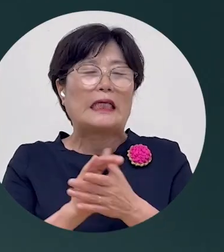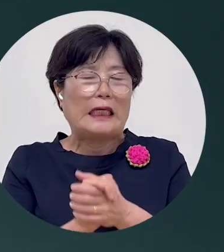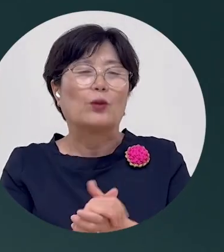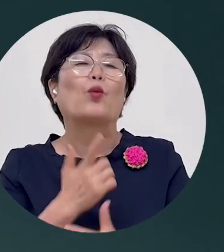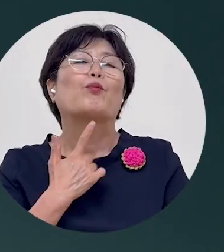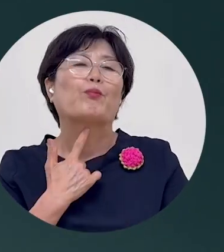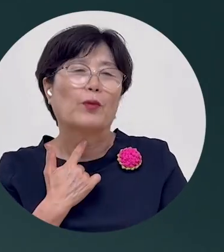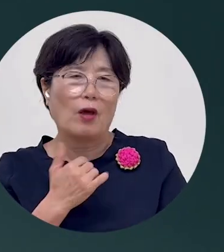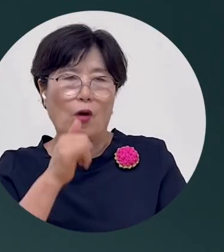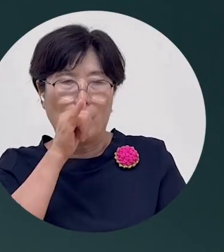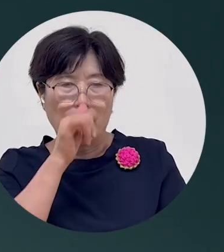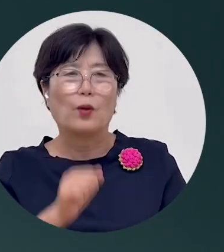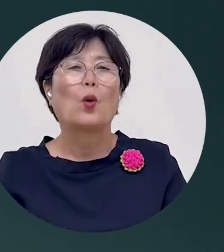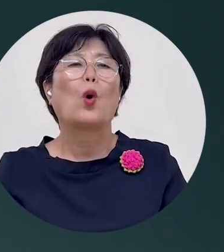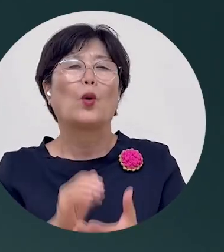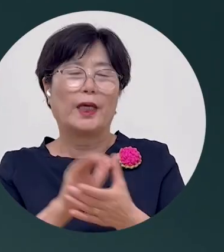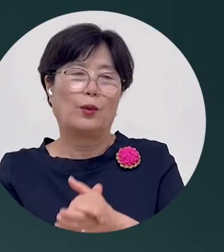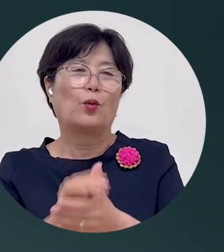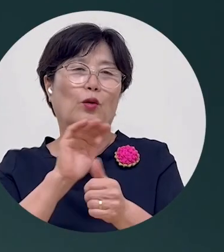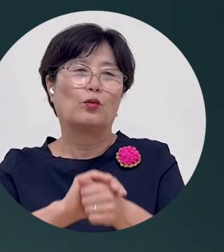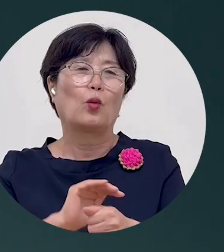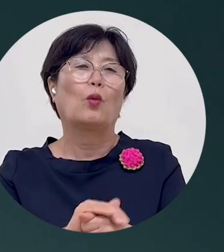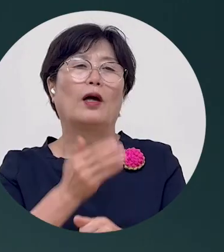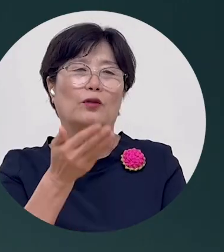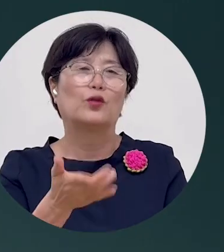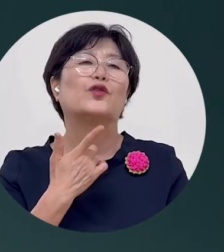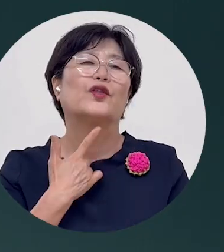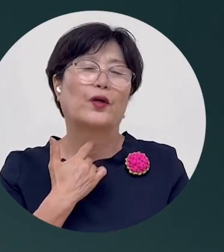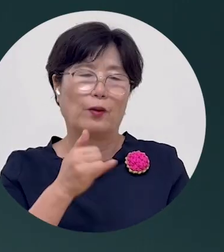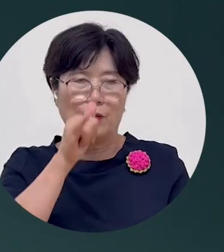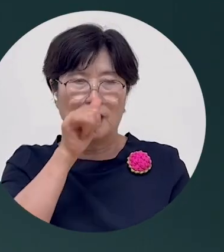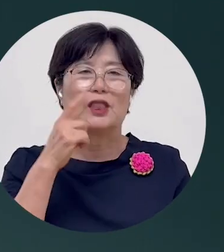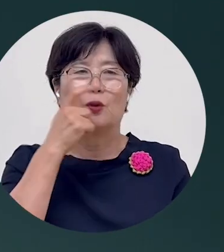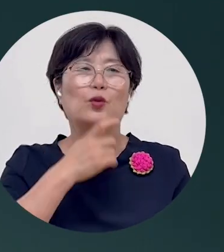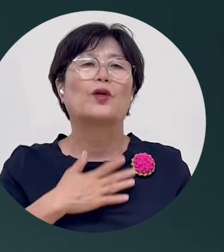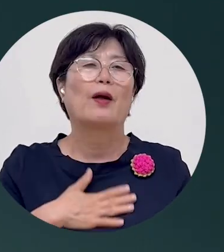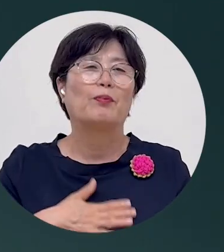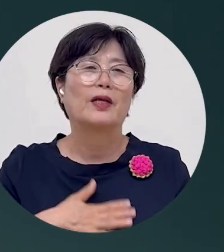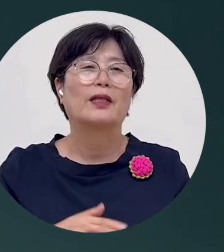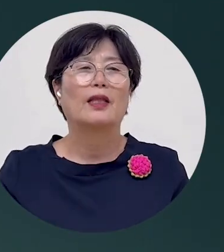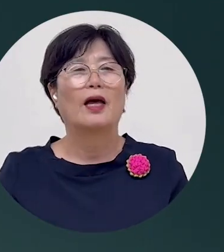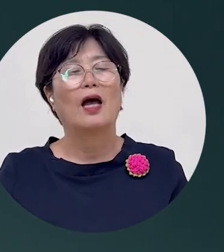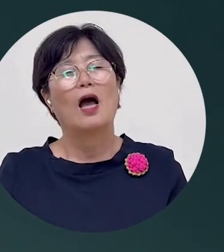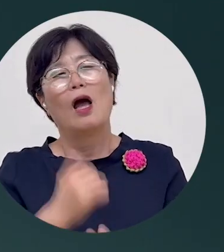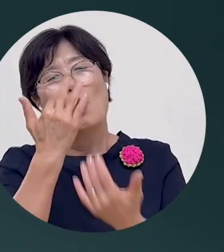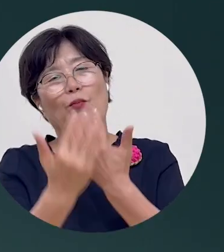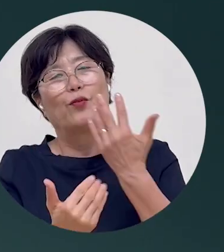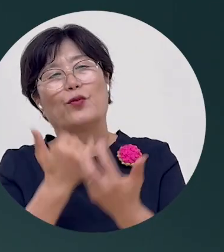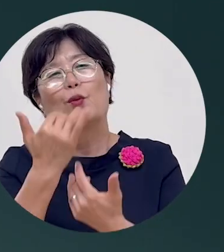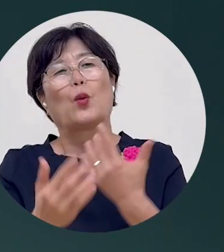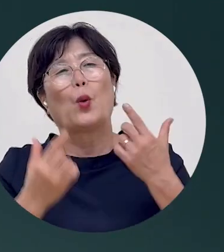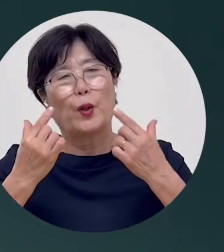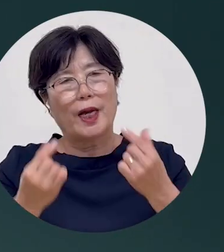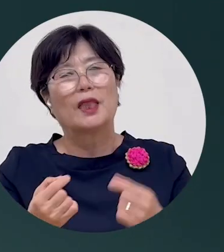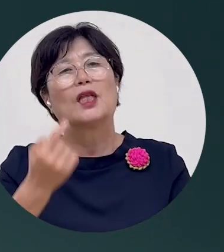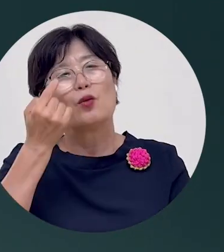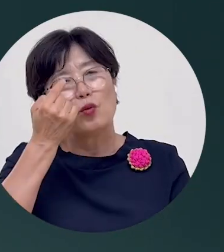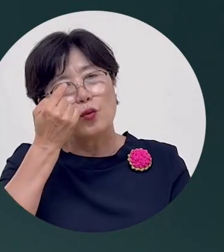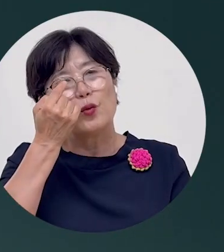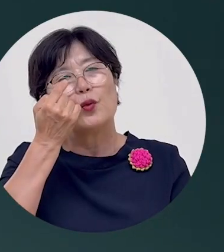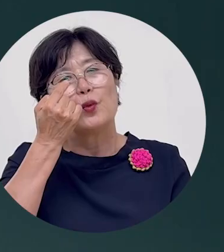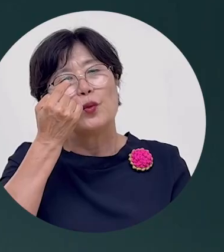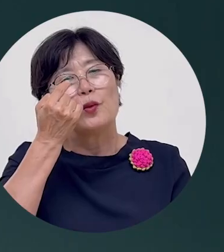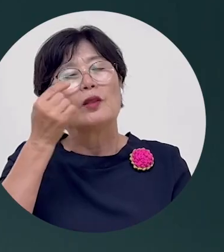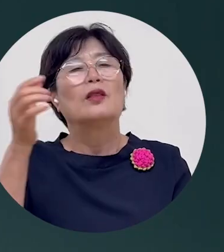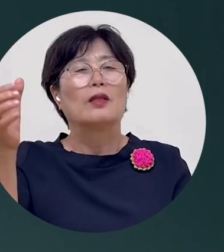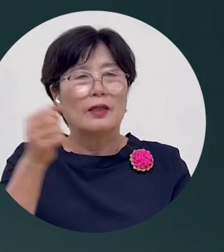그런 기도를 받아본 적도 있을 것입니다. 그죠? 여러분, 불꽃 같은